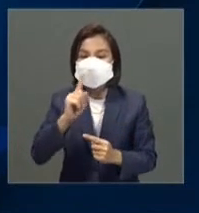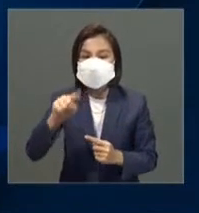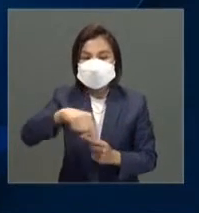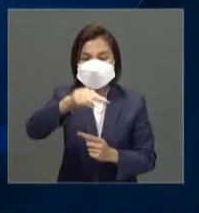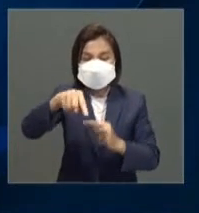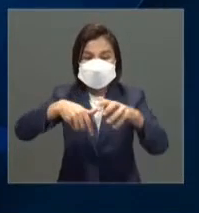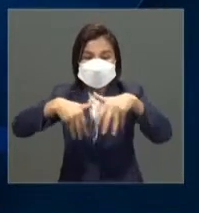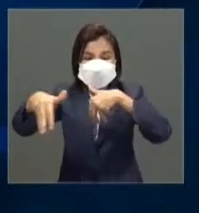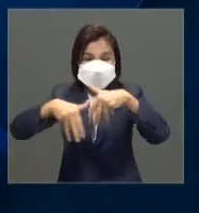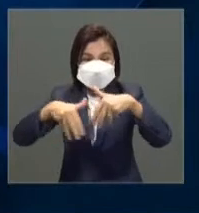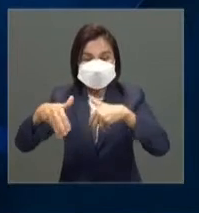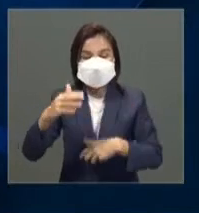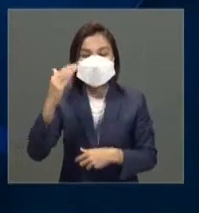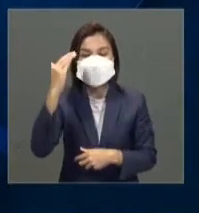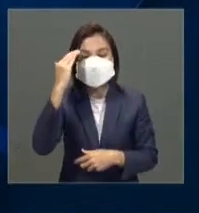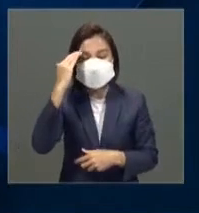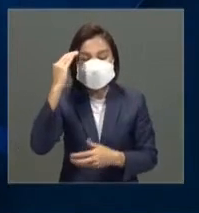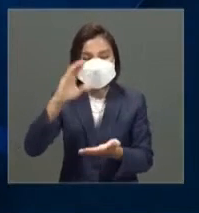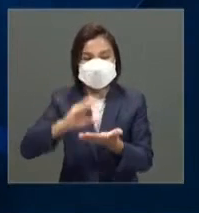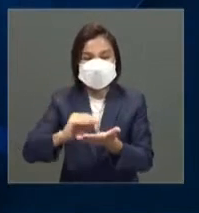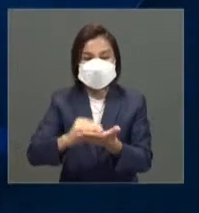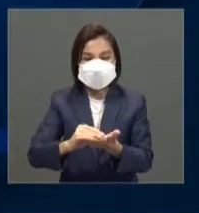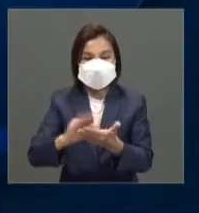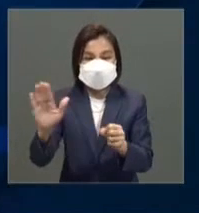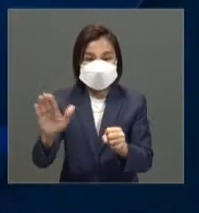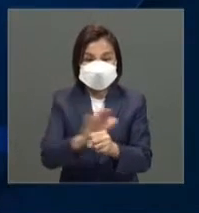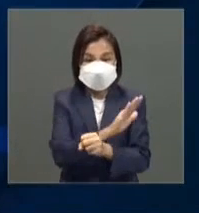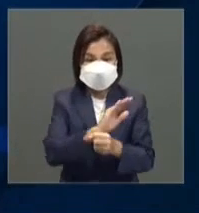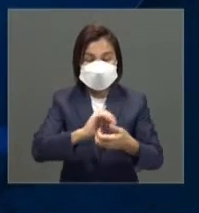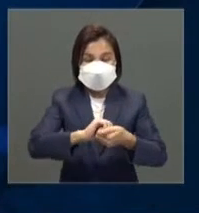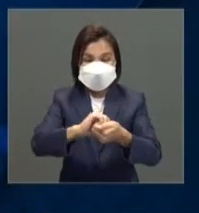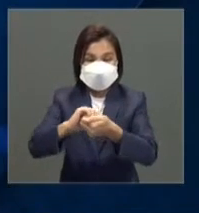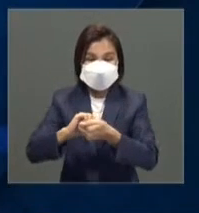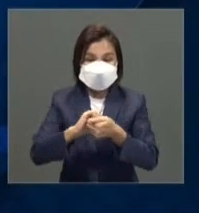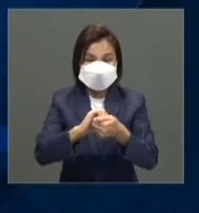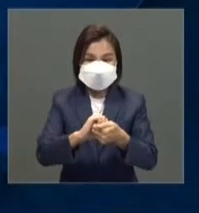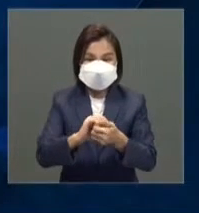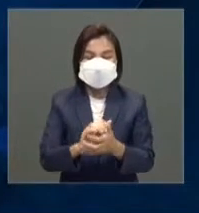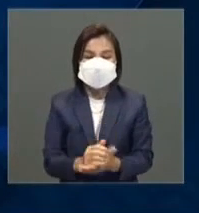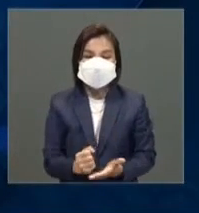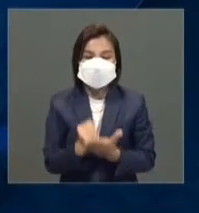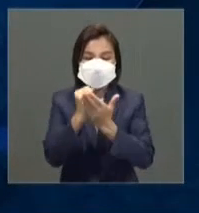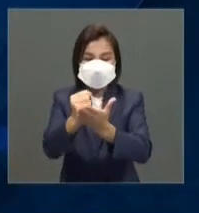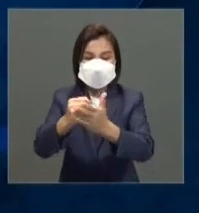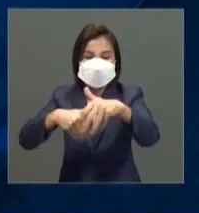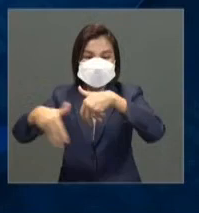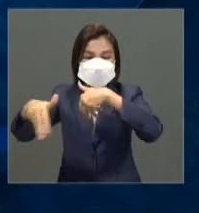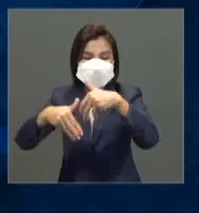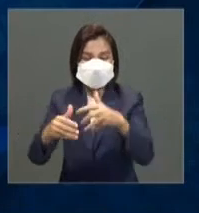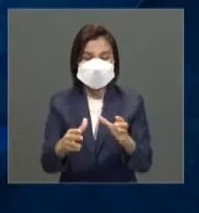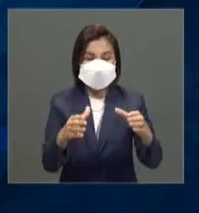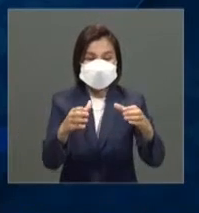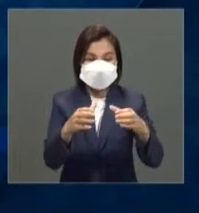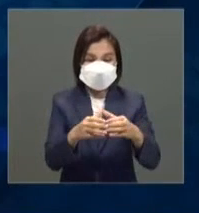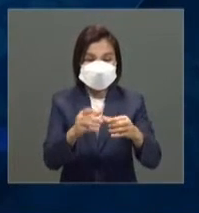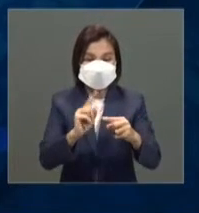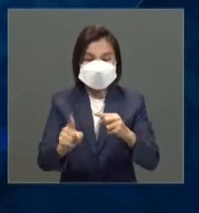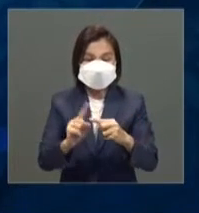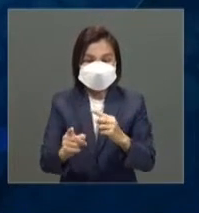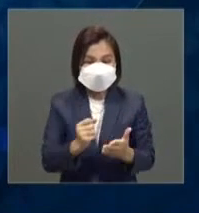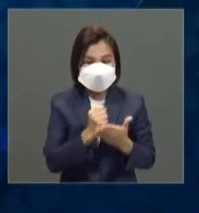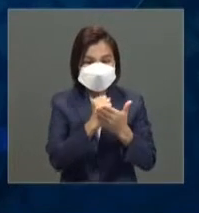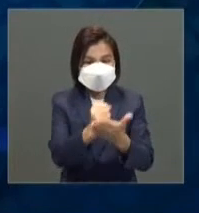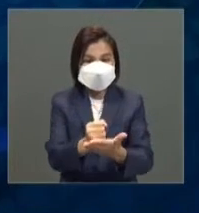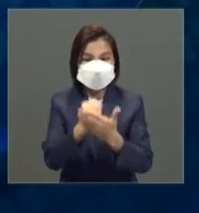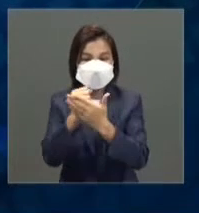าชนเพื่อที่จะได้รับทราบโดยทั่วกันแล้วก็ให้ความร่วมมือในการ เข้าไปในชุมชนของทีมต่างๆท่านจะได้ช่วยกันด้วยนะครับ